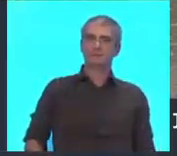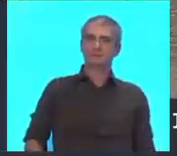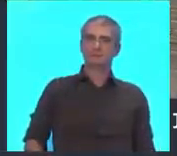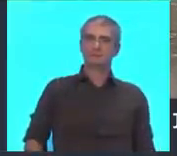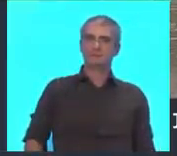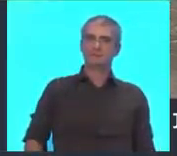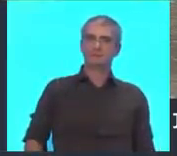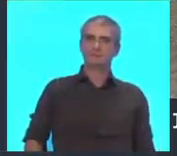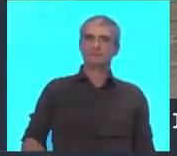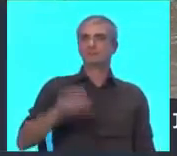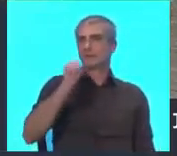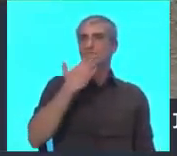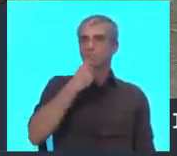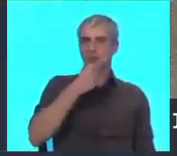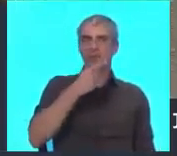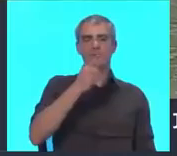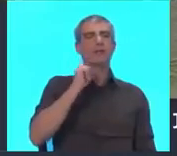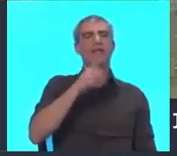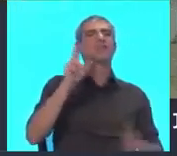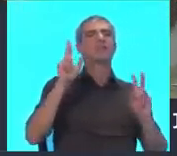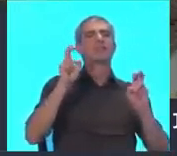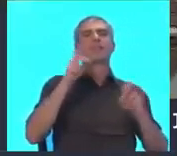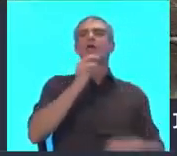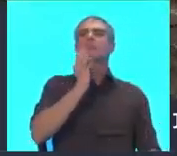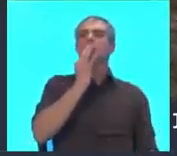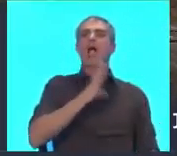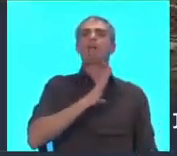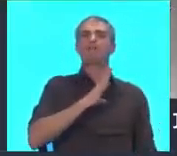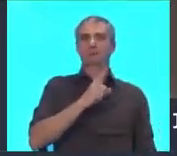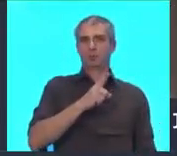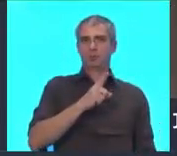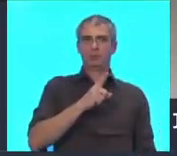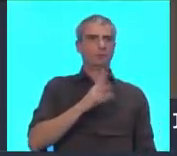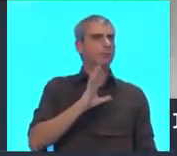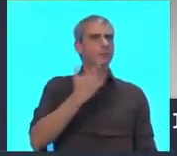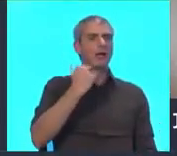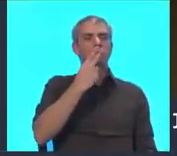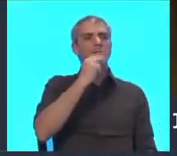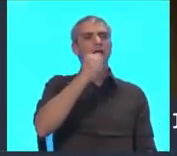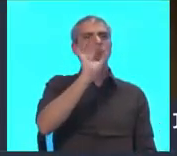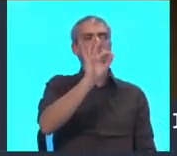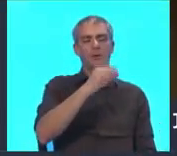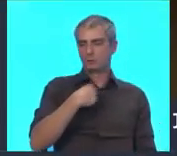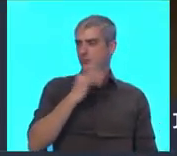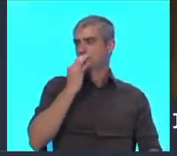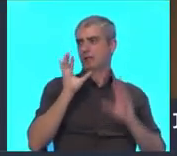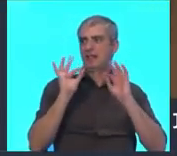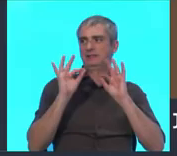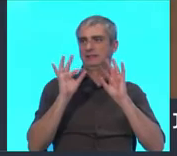סיכון יש לי? א' מירושלים מוגדרת נערה בסיכון. מתי הייתה הסיגריה הראשונה שלך? גיל 10.